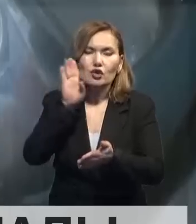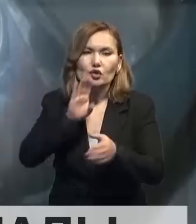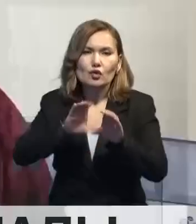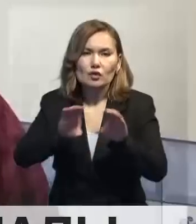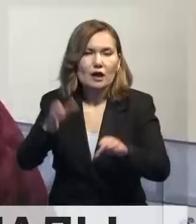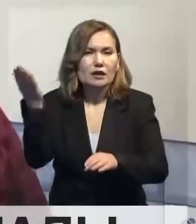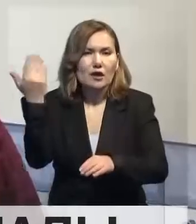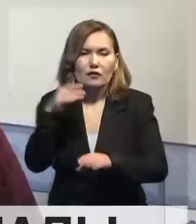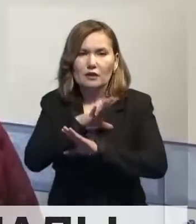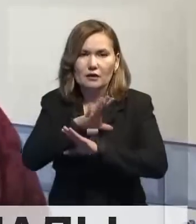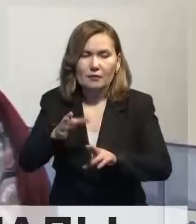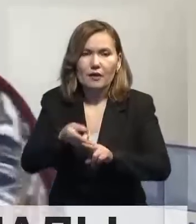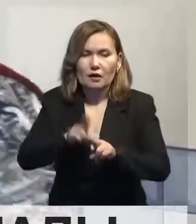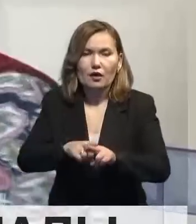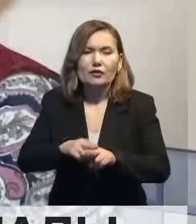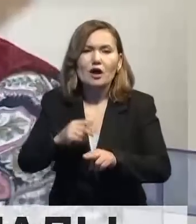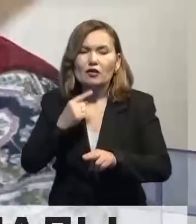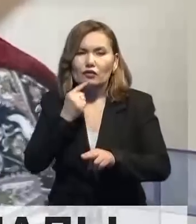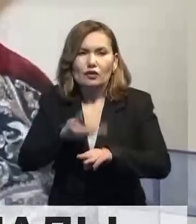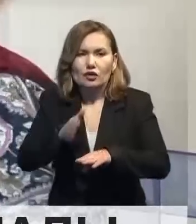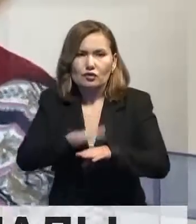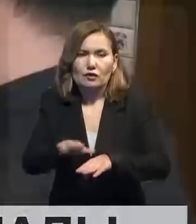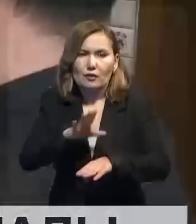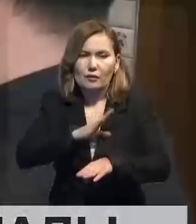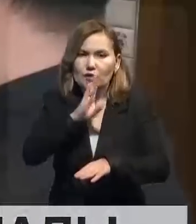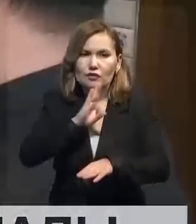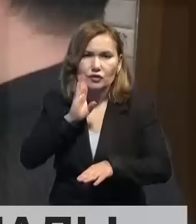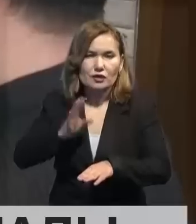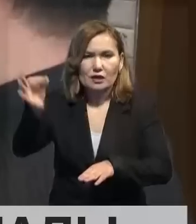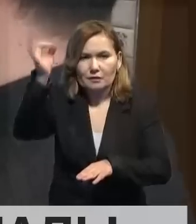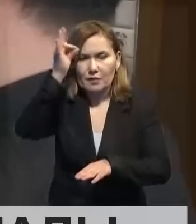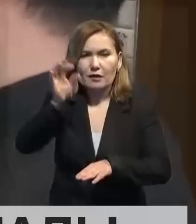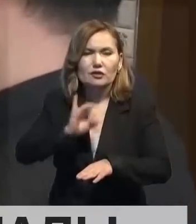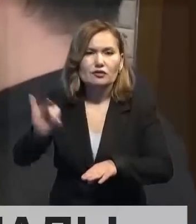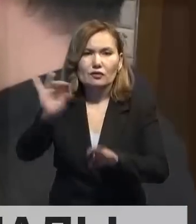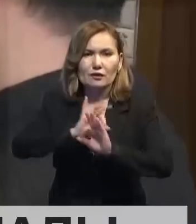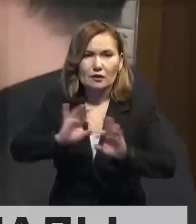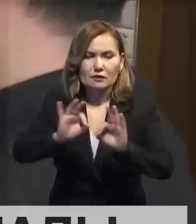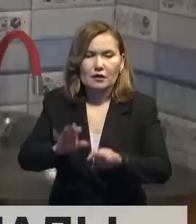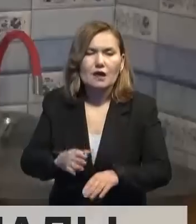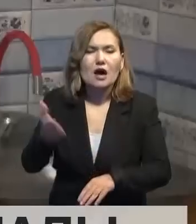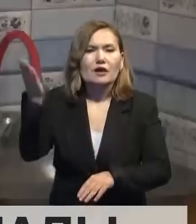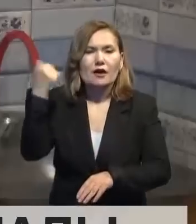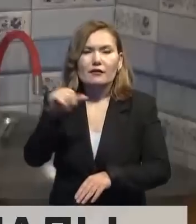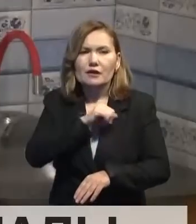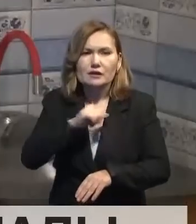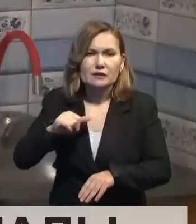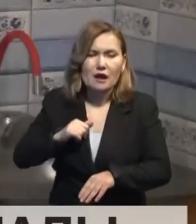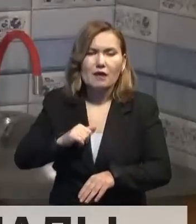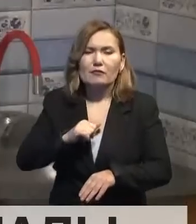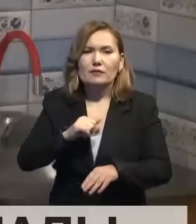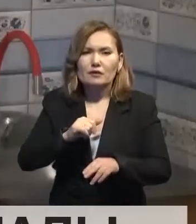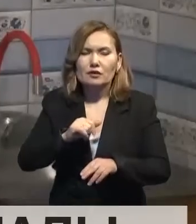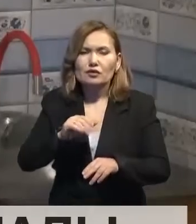жоқ кезде талай тауқыметті таттық деп еске алады кейуана. Арбамен ташкімен барып су таситын тұғынбыз. Жұмысымыз жеңілдеді.